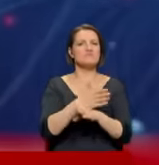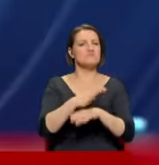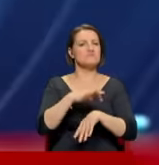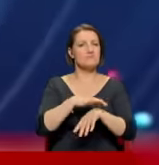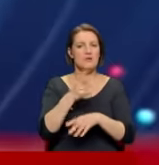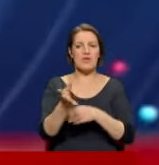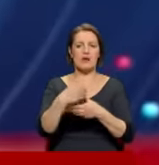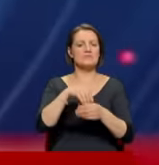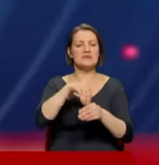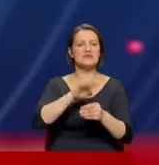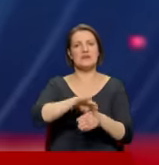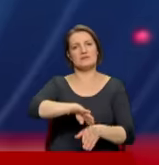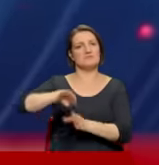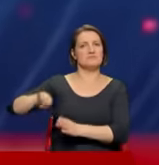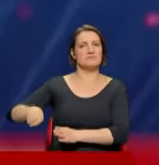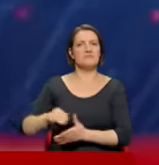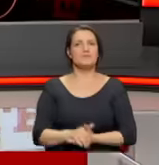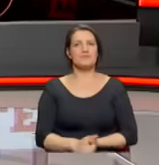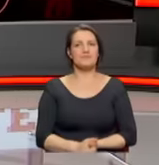ürünler kapsam dışında tutuldu.